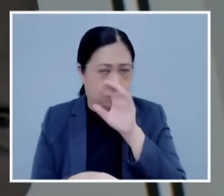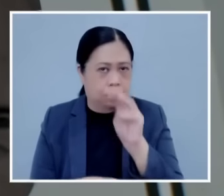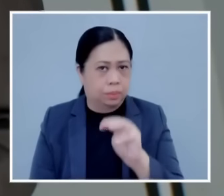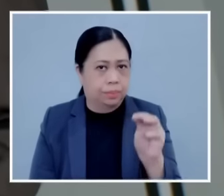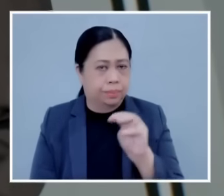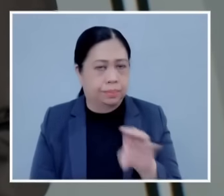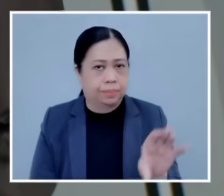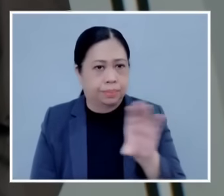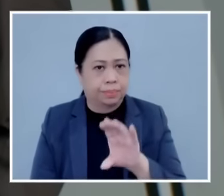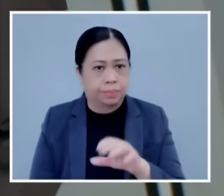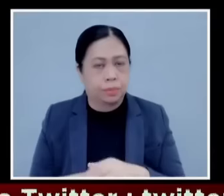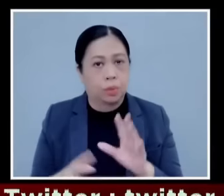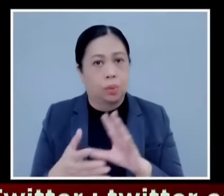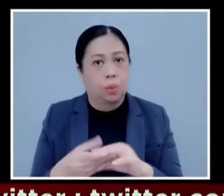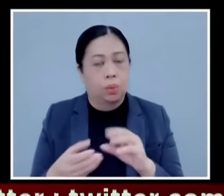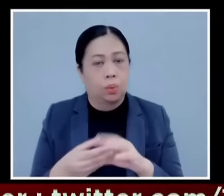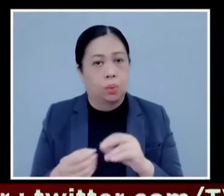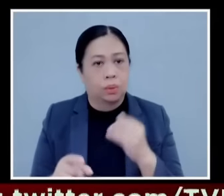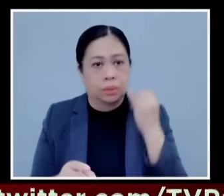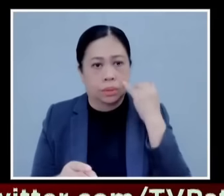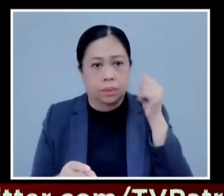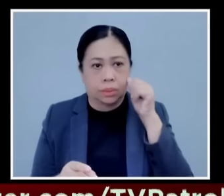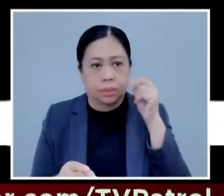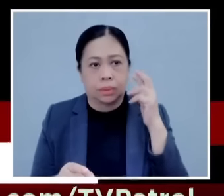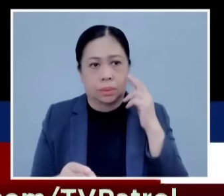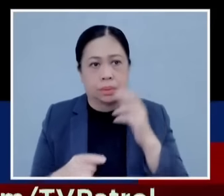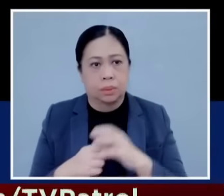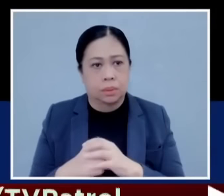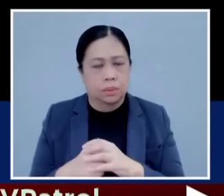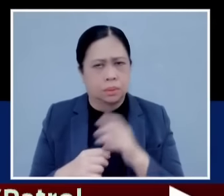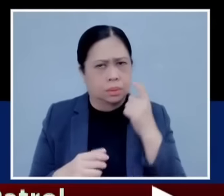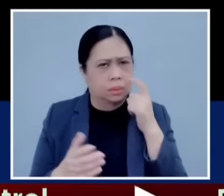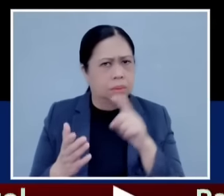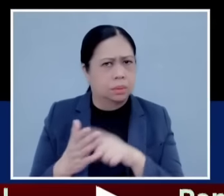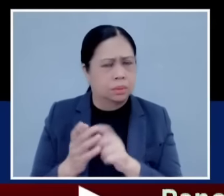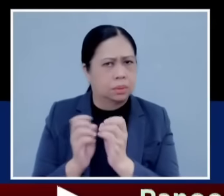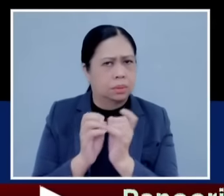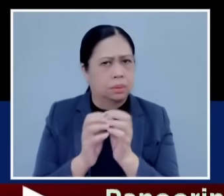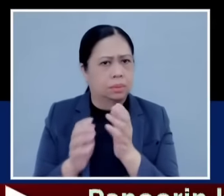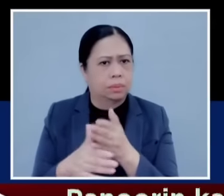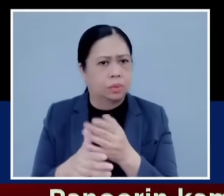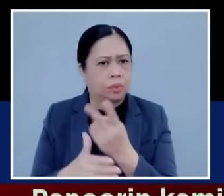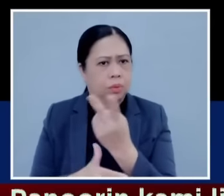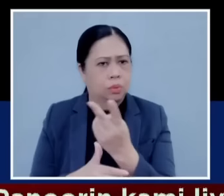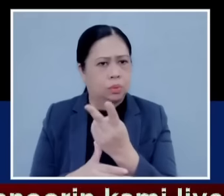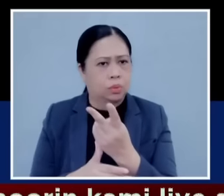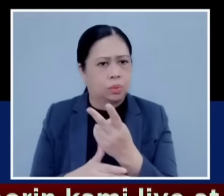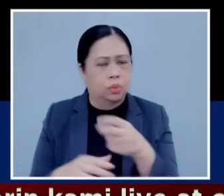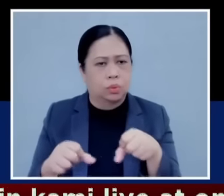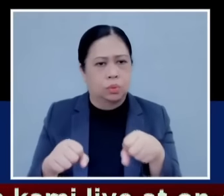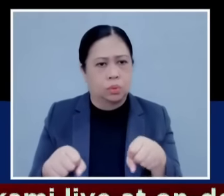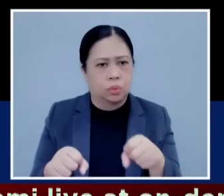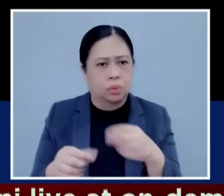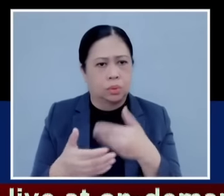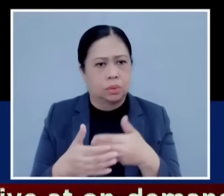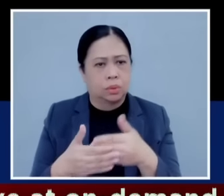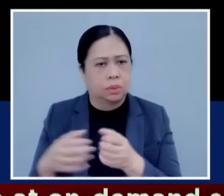hapon. Kwento ni John Alan Recamadas, napansin niya ang komosyon sa pagitan ng dalawang rider sa tabi ng